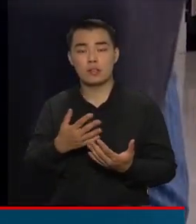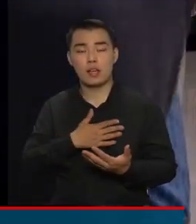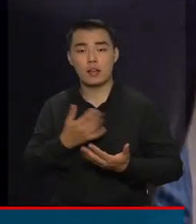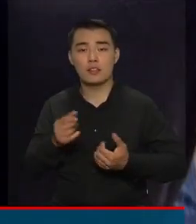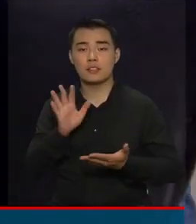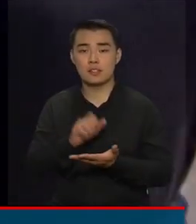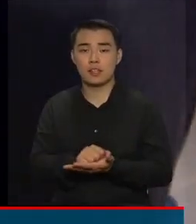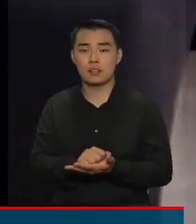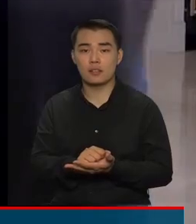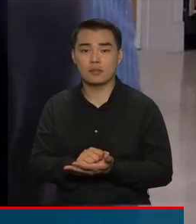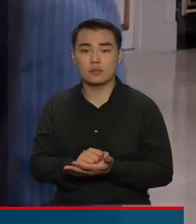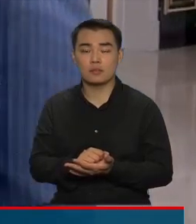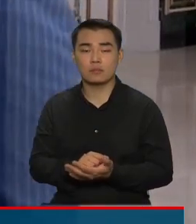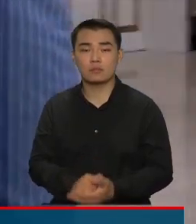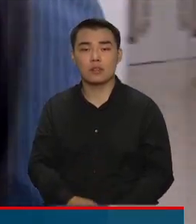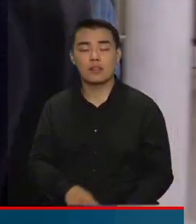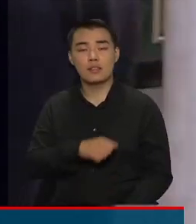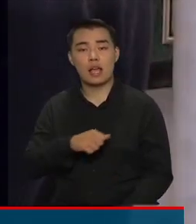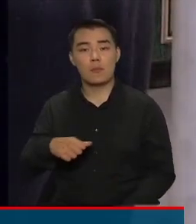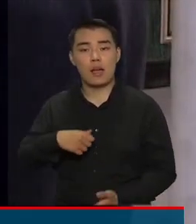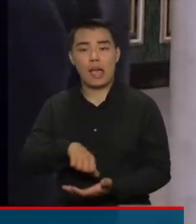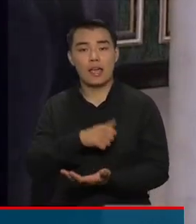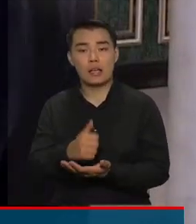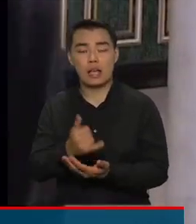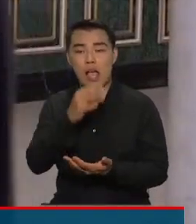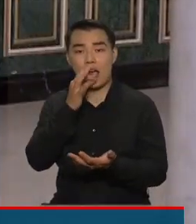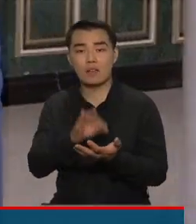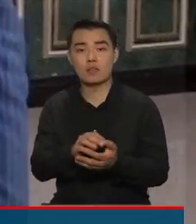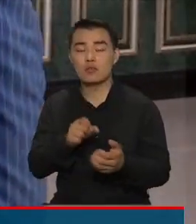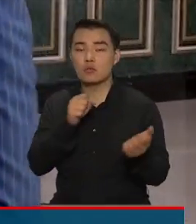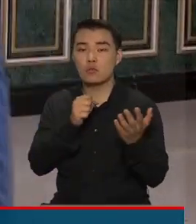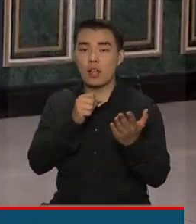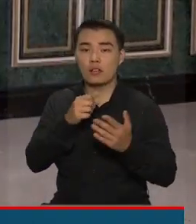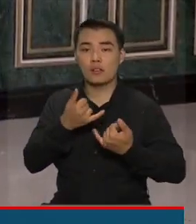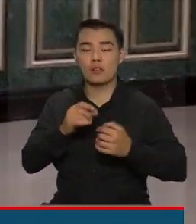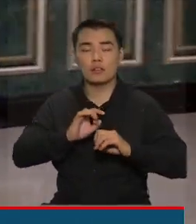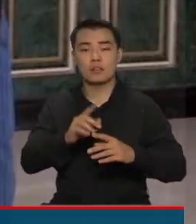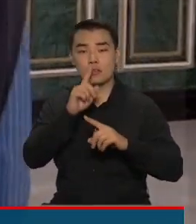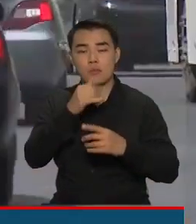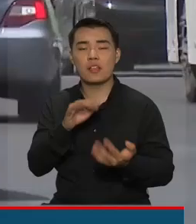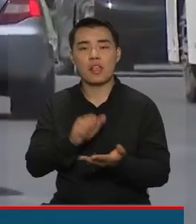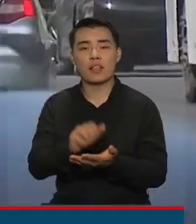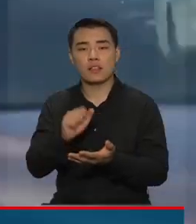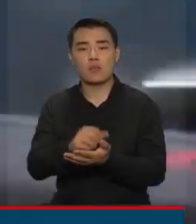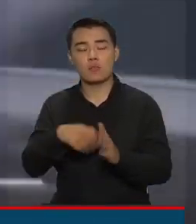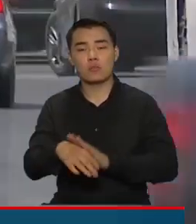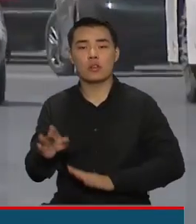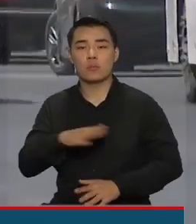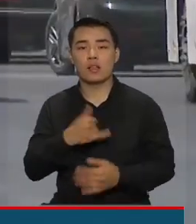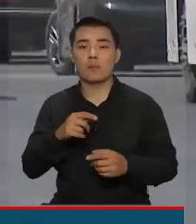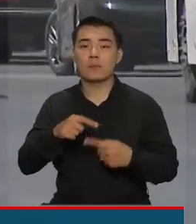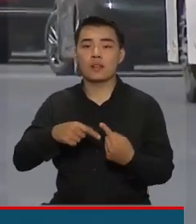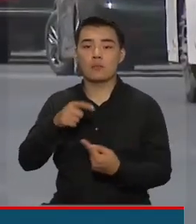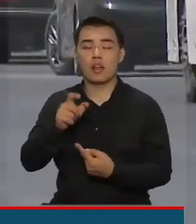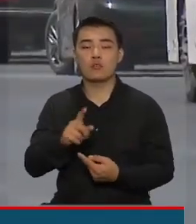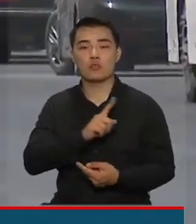встреча в 12. Сам Аким отвечать на вопросы журналистов не стал, сославшись на занятость. Предприниматели готовы ждать